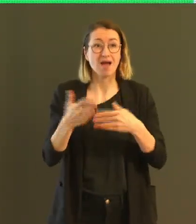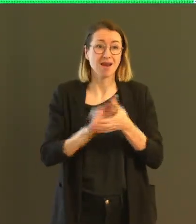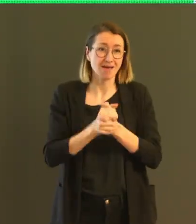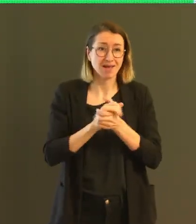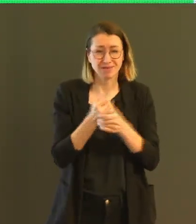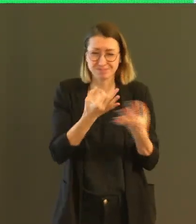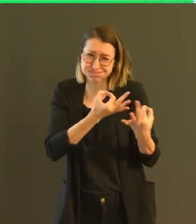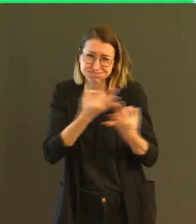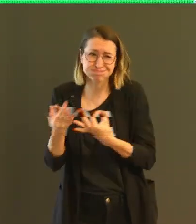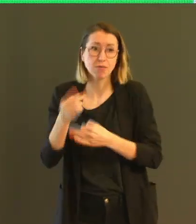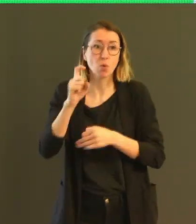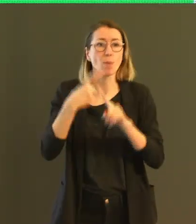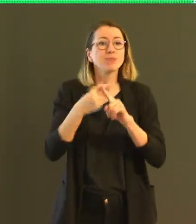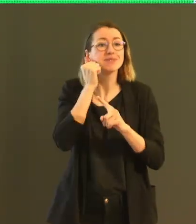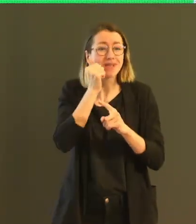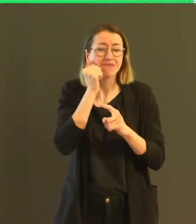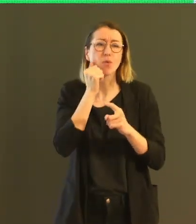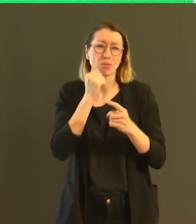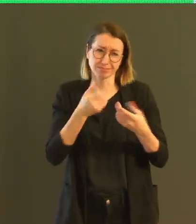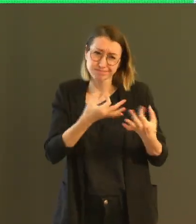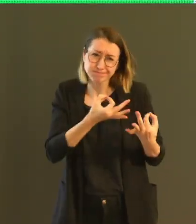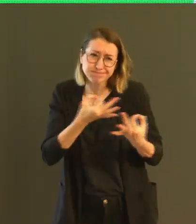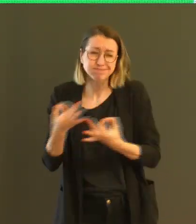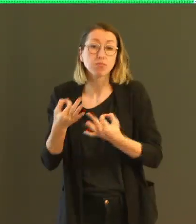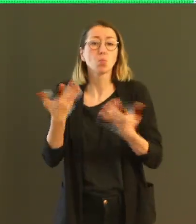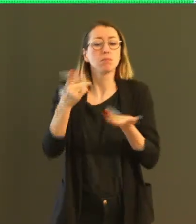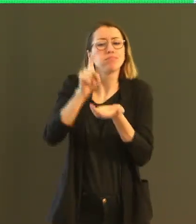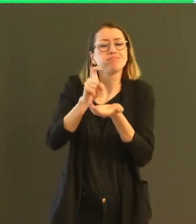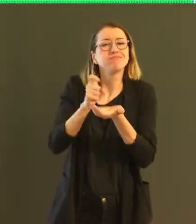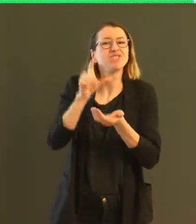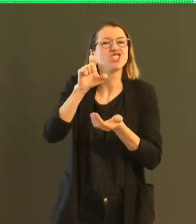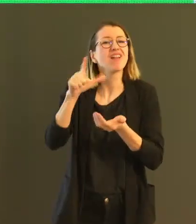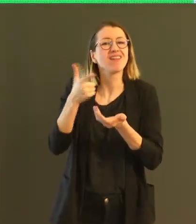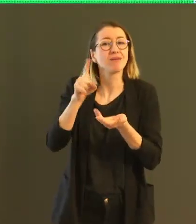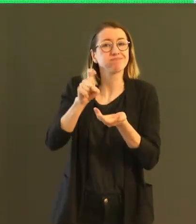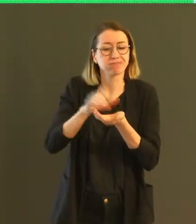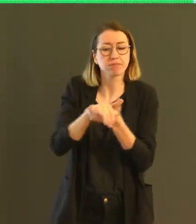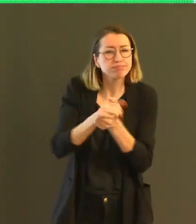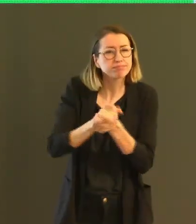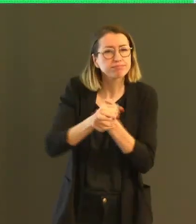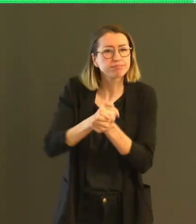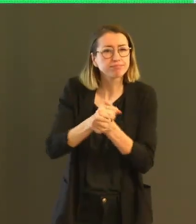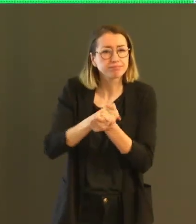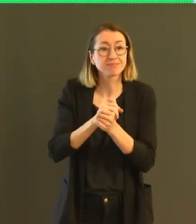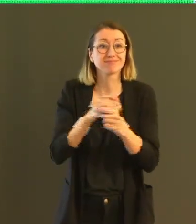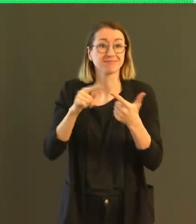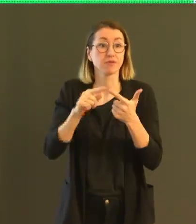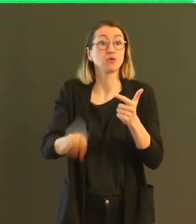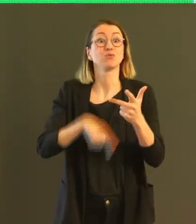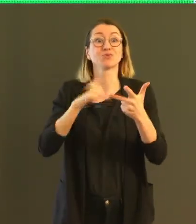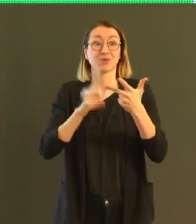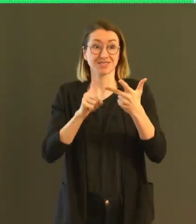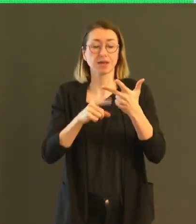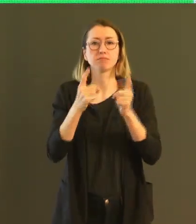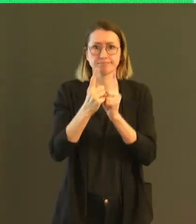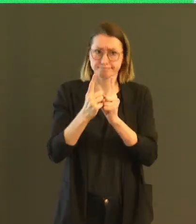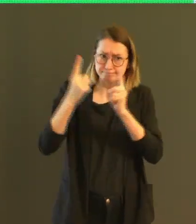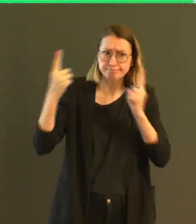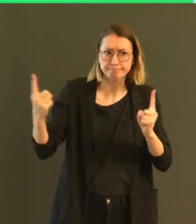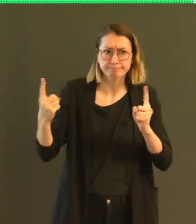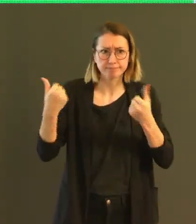ou a qu'un gel hydroalcoolique 3 vous restez à distance suffisant de l'ordre d'au moins 1 m 50